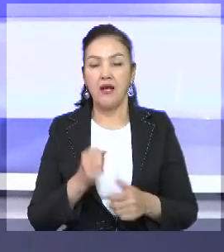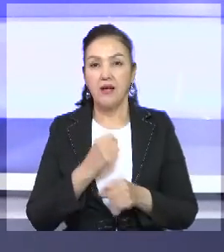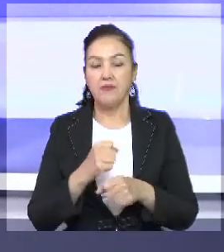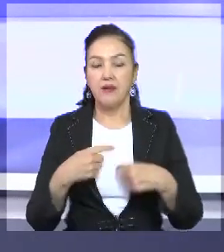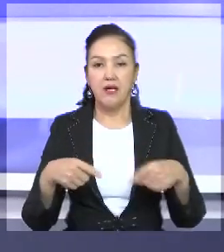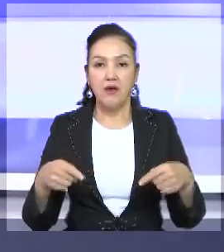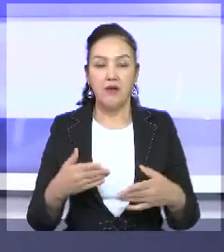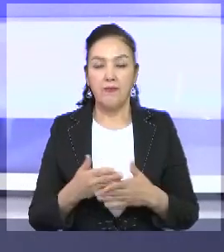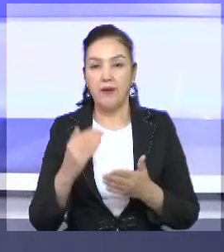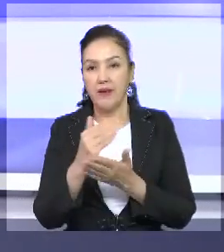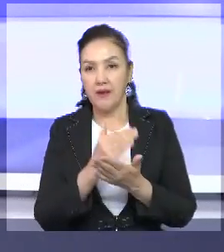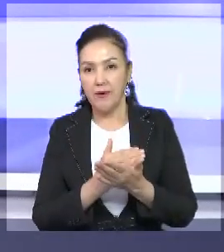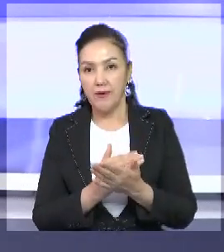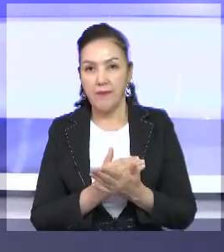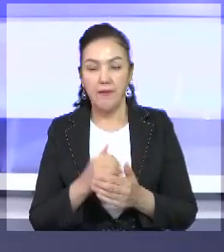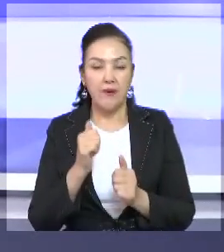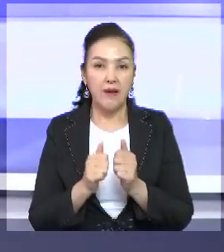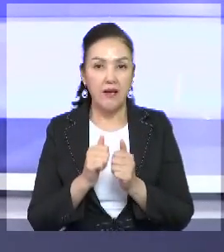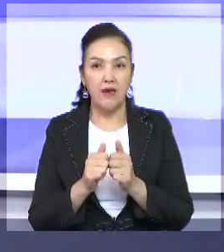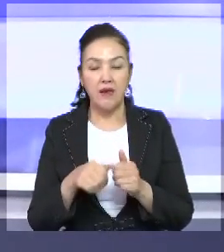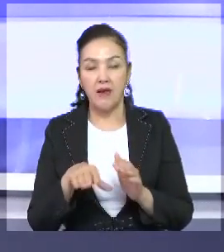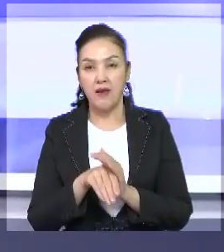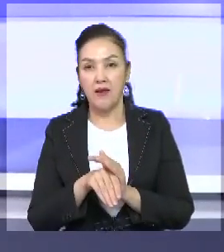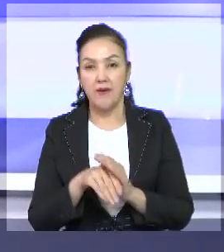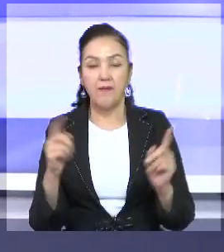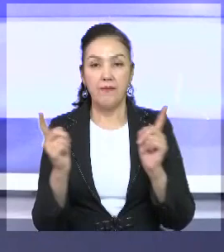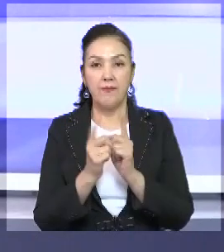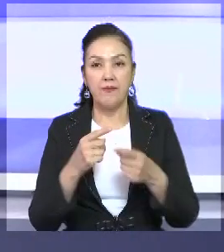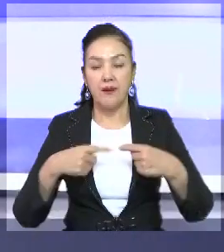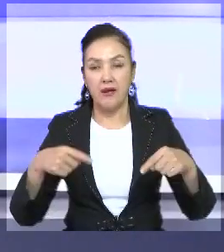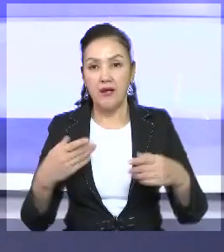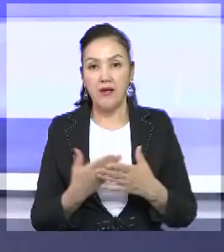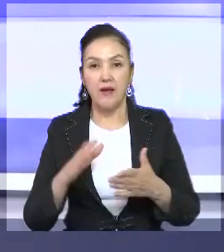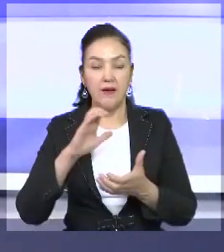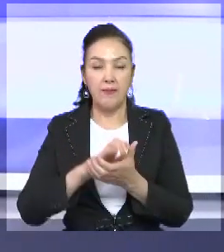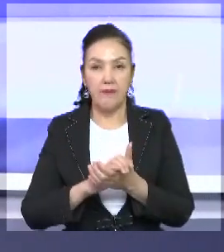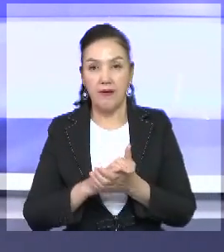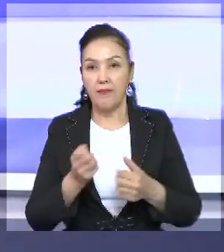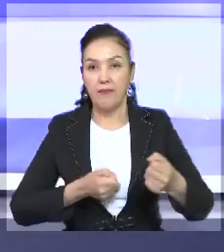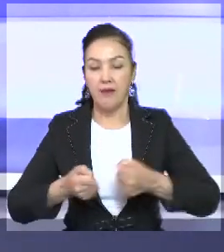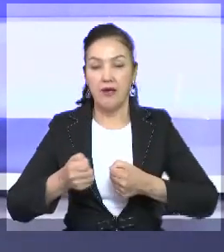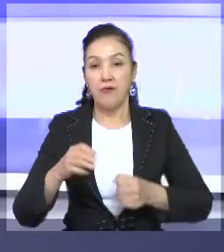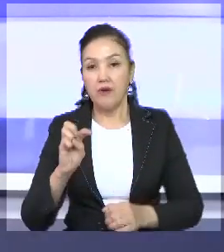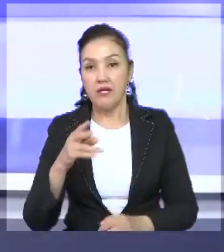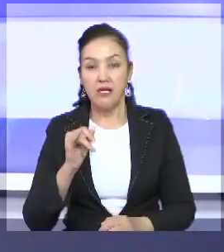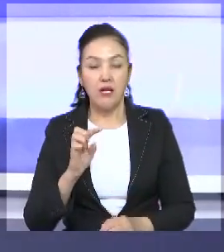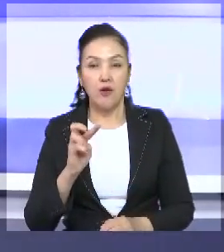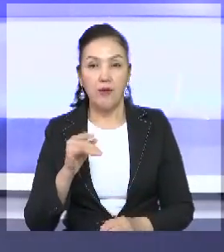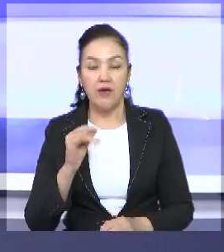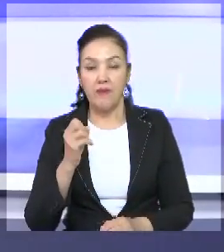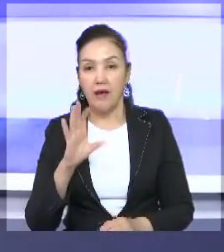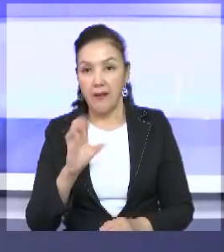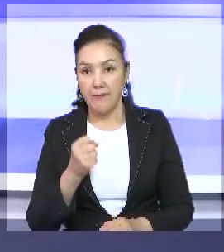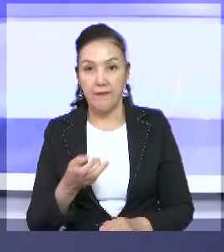ряд проектов и программ. В основном из них в ходе встреч различного формата ознакомил член правления фонда Лязат